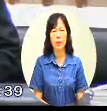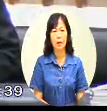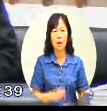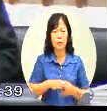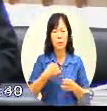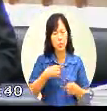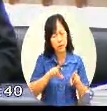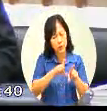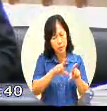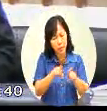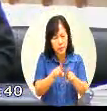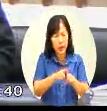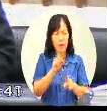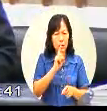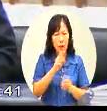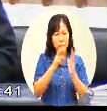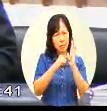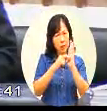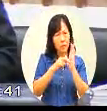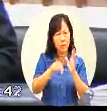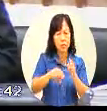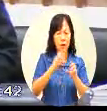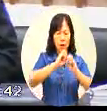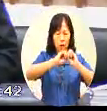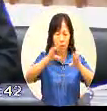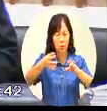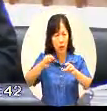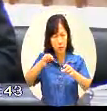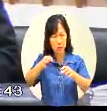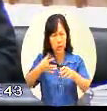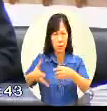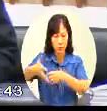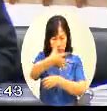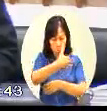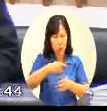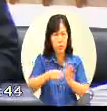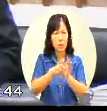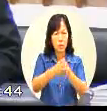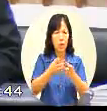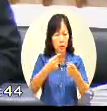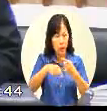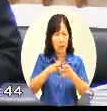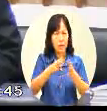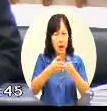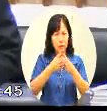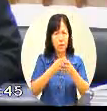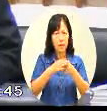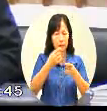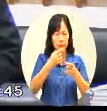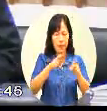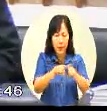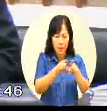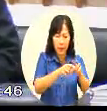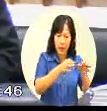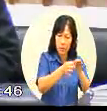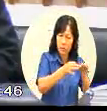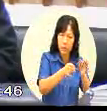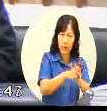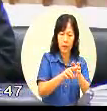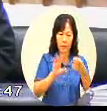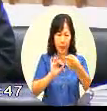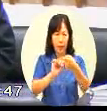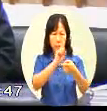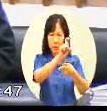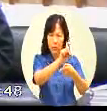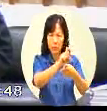来讲，齁，哦，你这个公告地价在征收的时候，你应该已经是市价的10%，你如